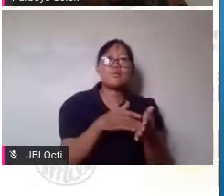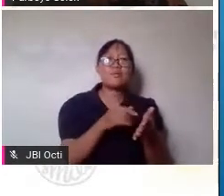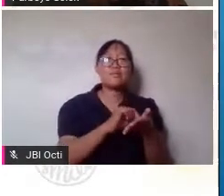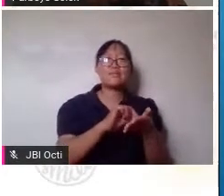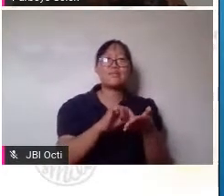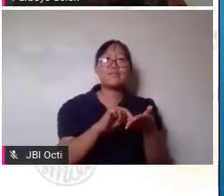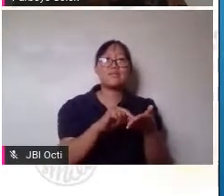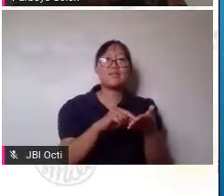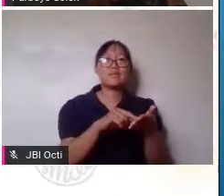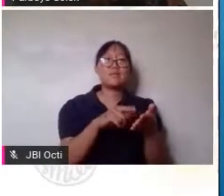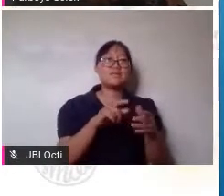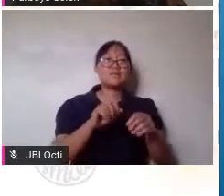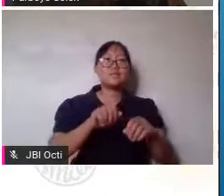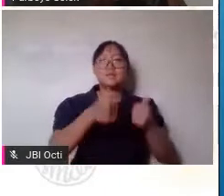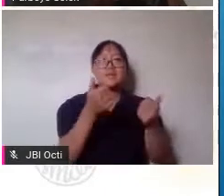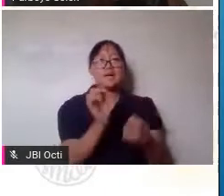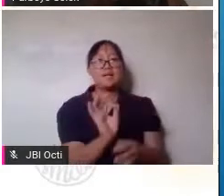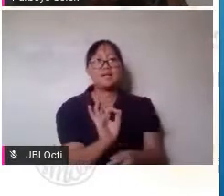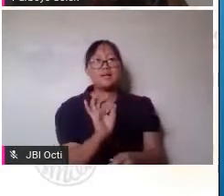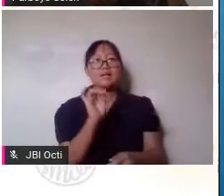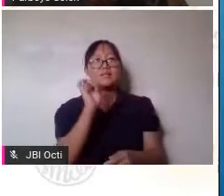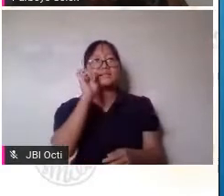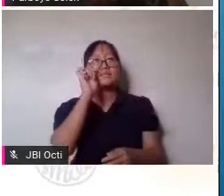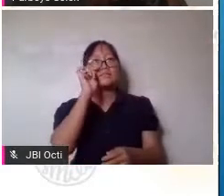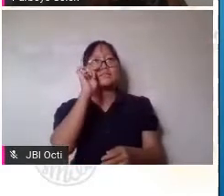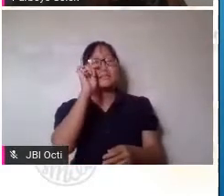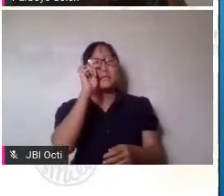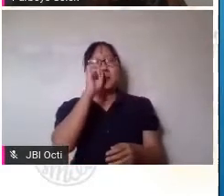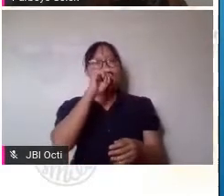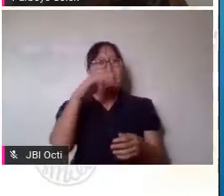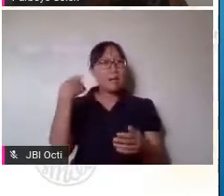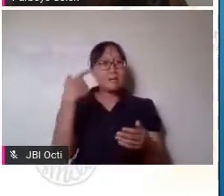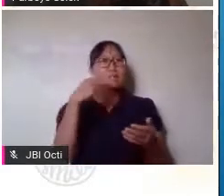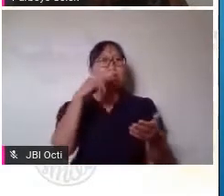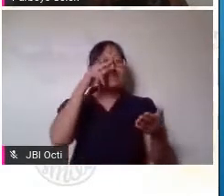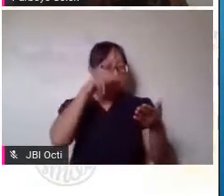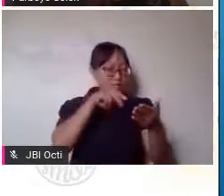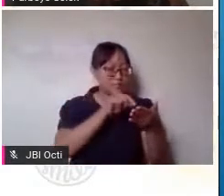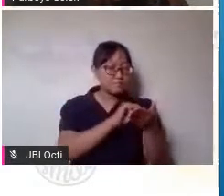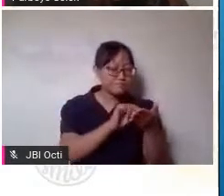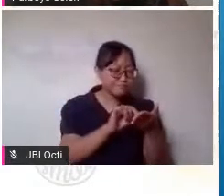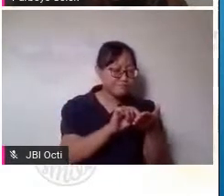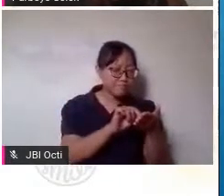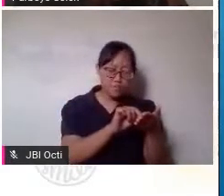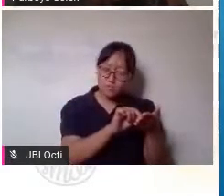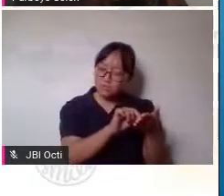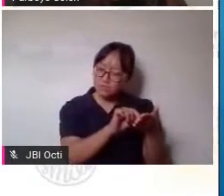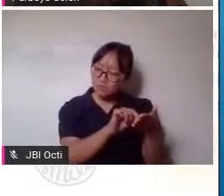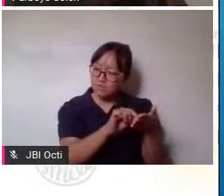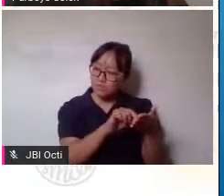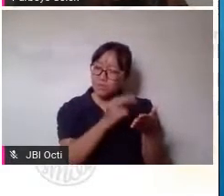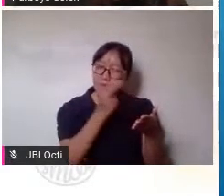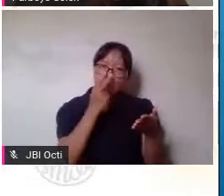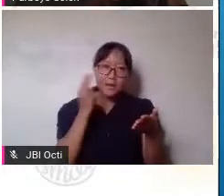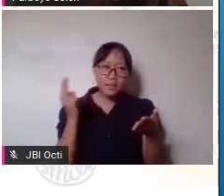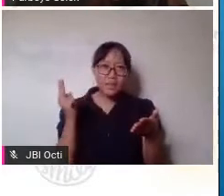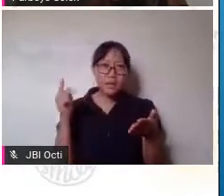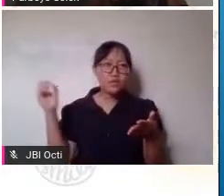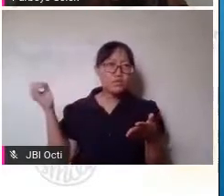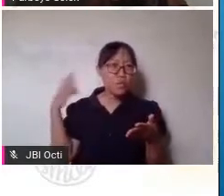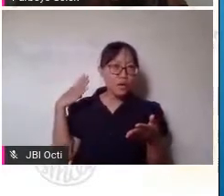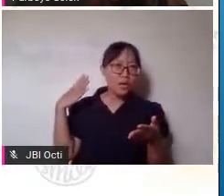sepertinya memperhatikan ya suara yang kemudian dia dengar itu. Atau kalau kebetulan duduknya lebih dekat misalnya